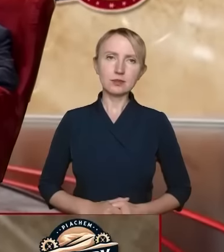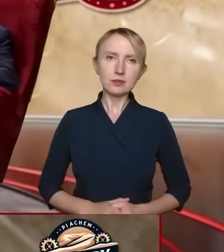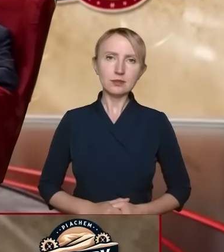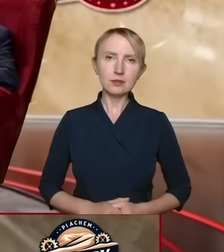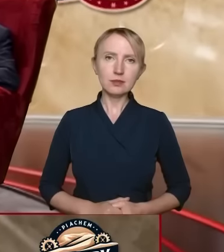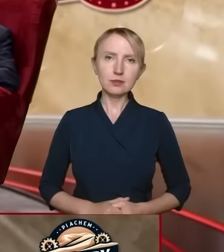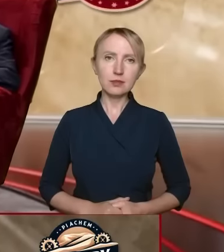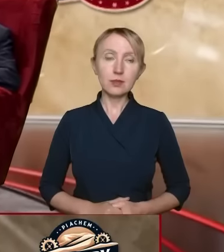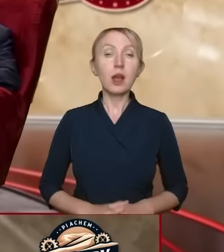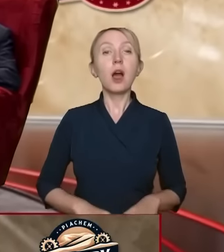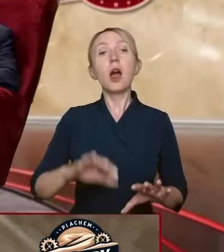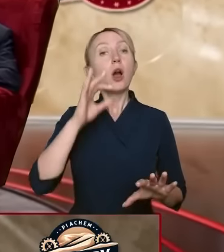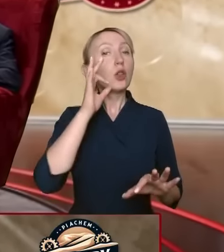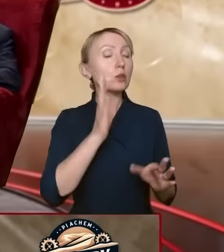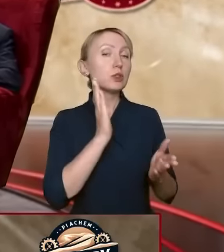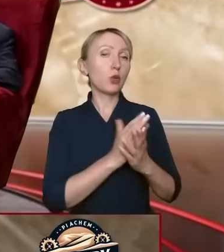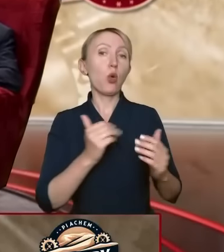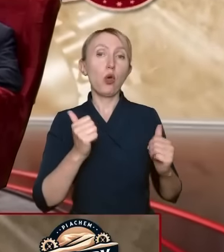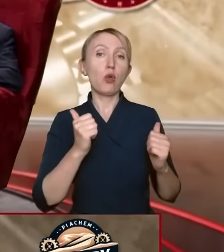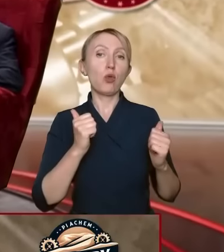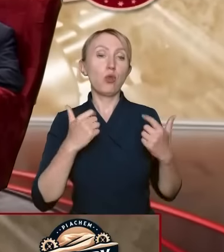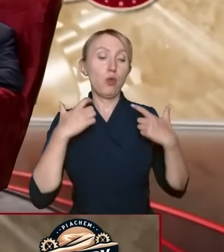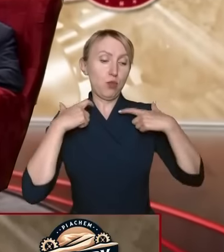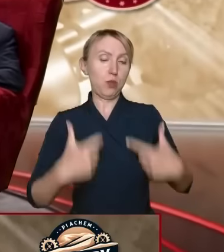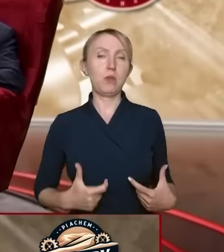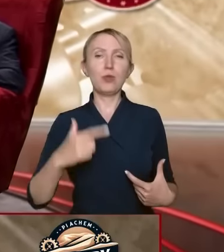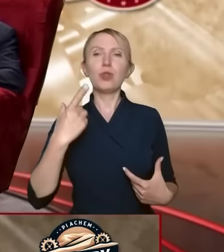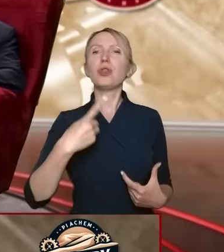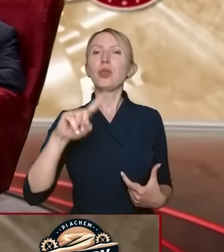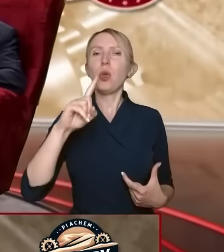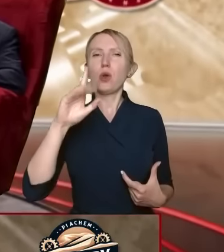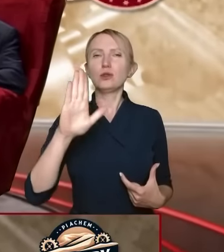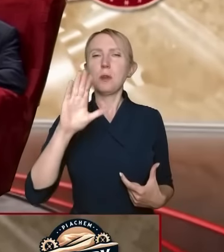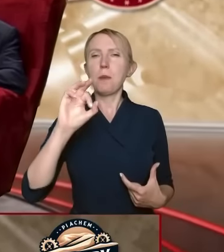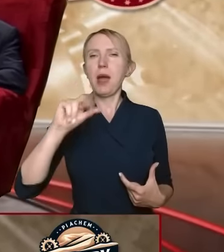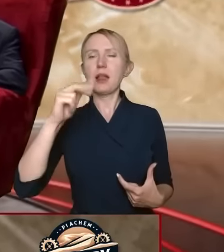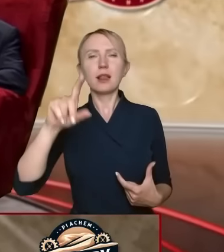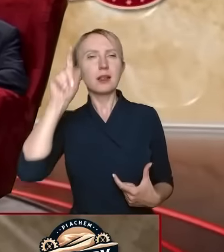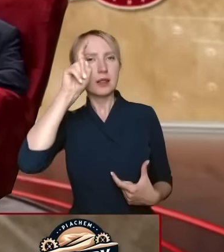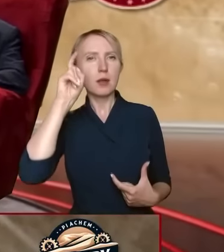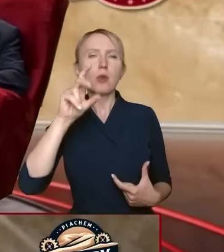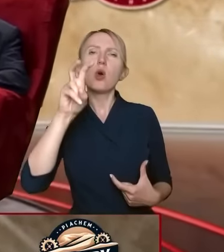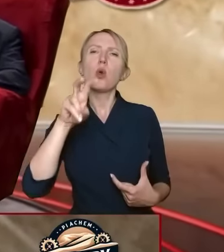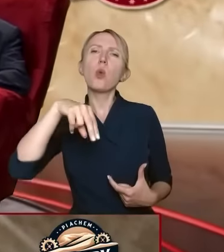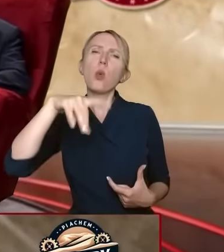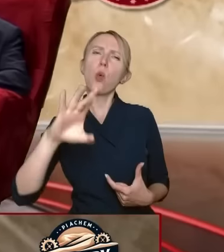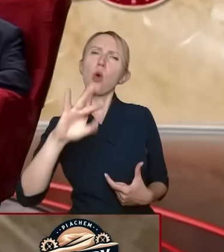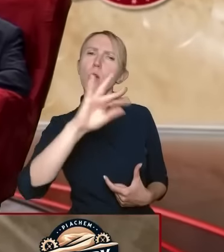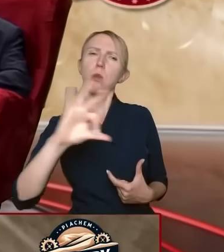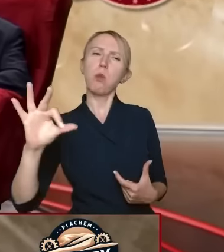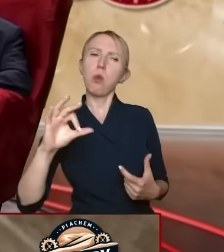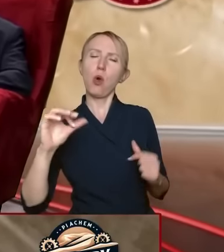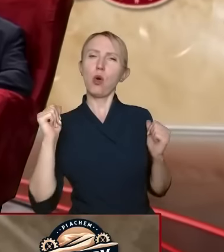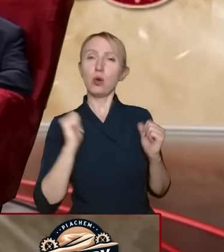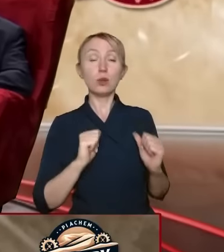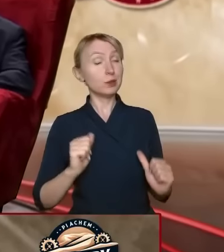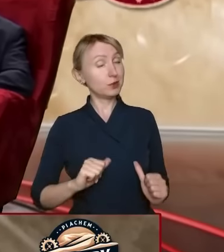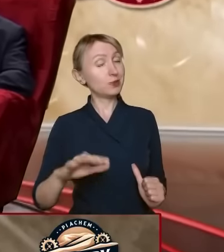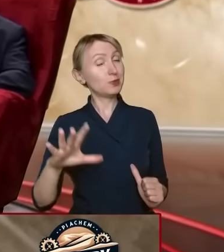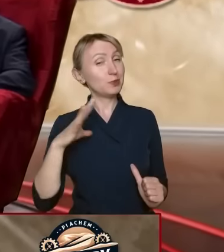No dobrze, że tylko w mundurze tego Deutsche Bahnu był, bo tam Niemcy słyną, to Hugo Boss szył eleganckie bardzo mundurki,